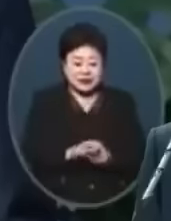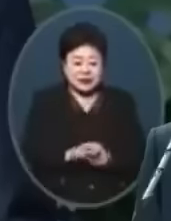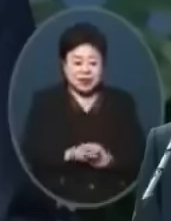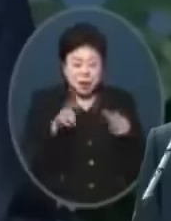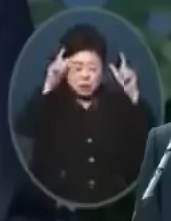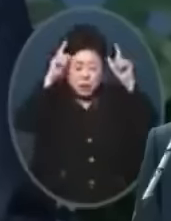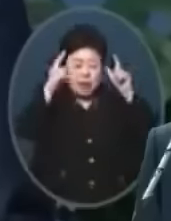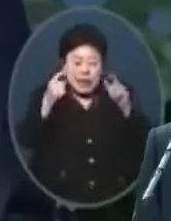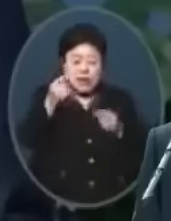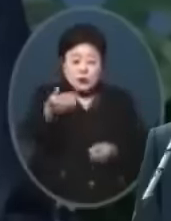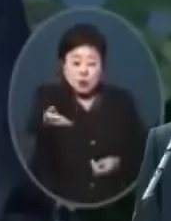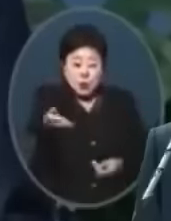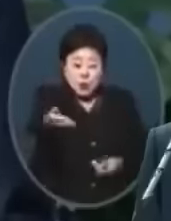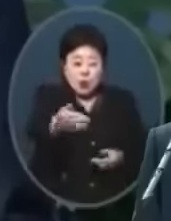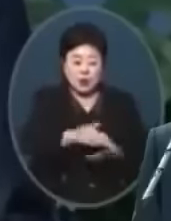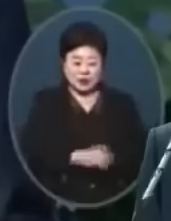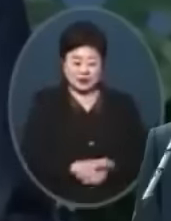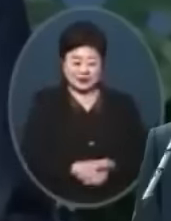송아지 한 마리 주셨으니,